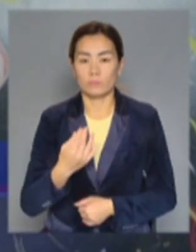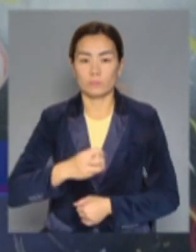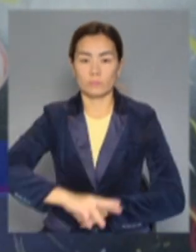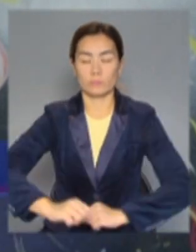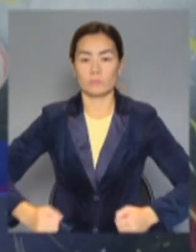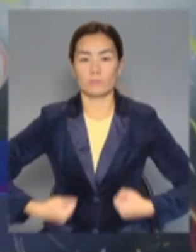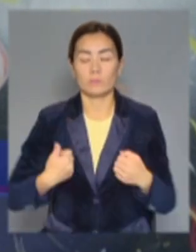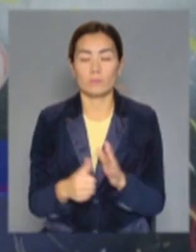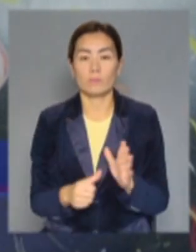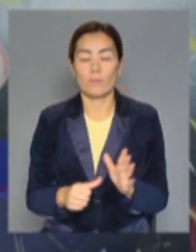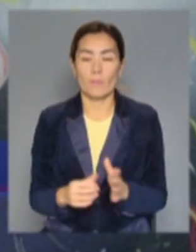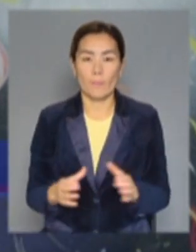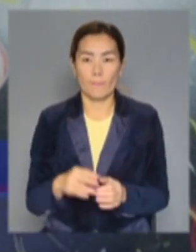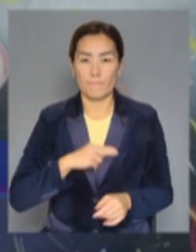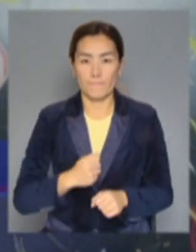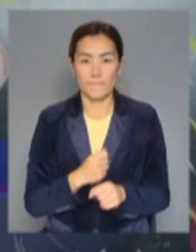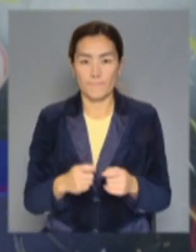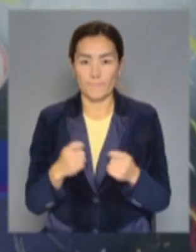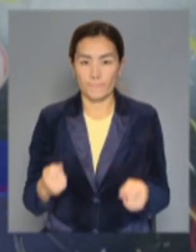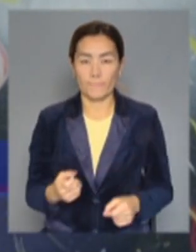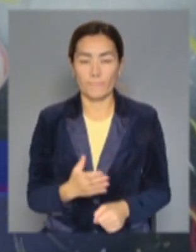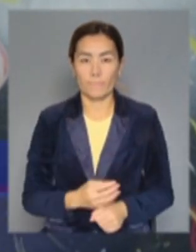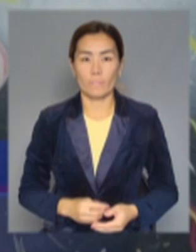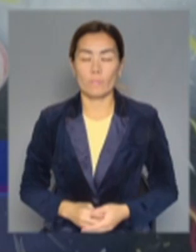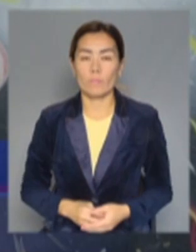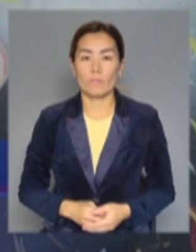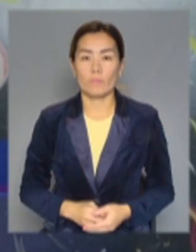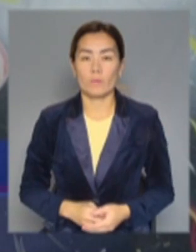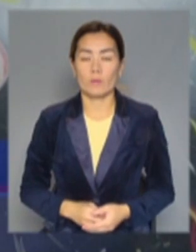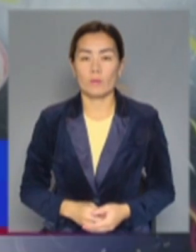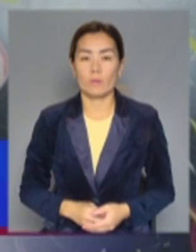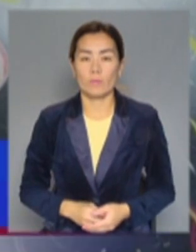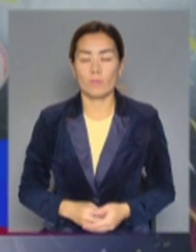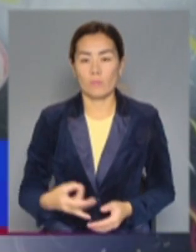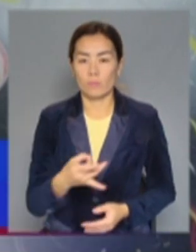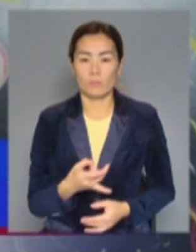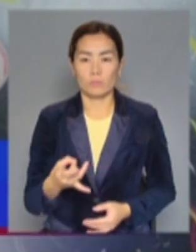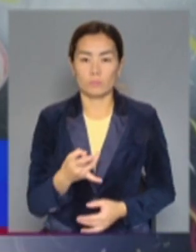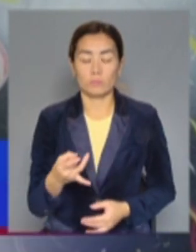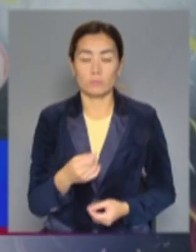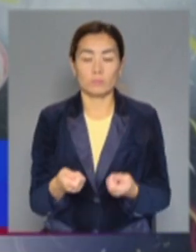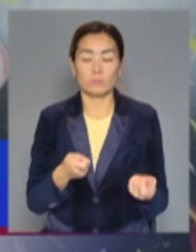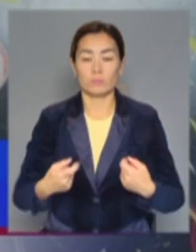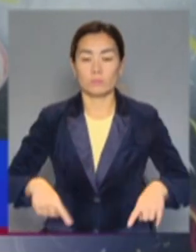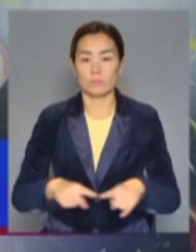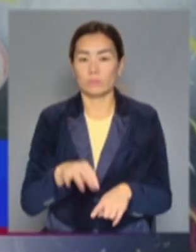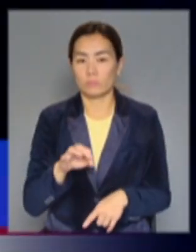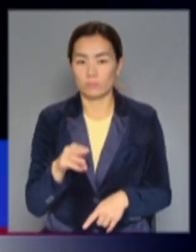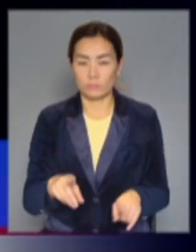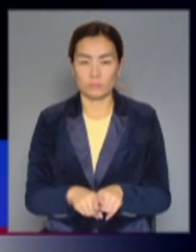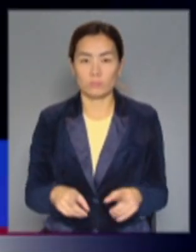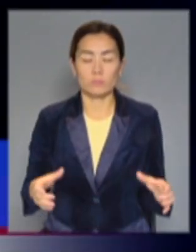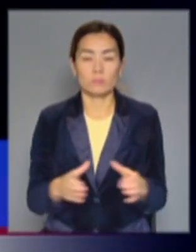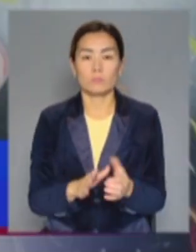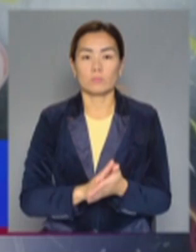қолдауымен 6 өрт сөндіру бекеттері құрылған. Республикалық және жергілікті атқарушы органдар тарапынан